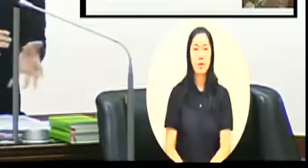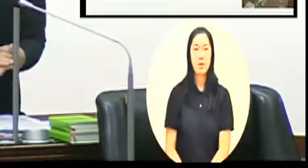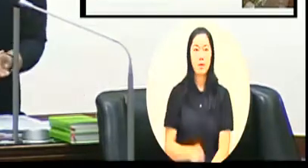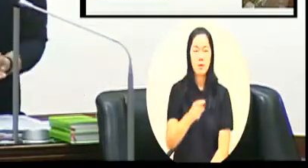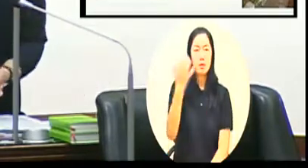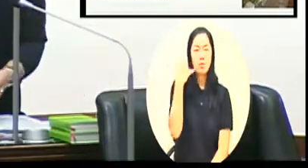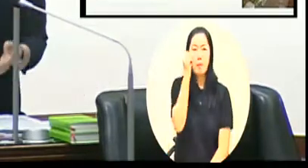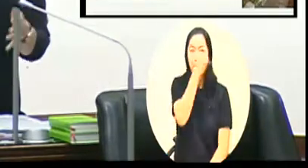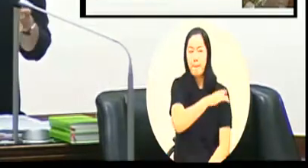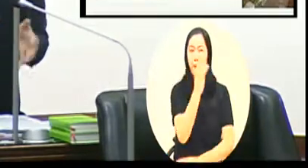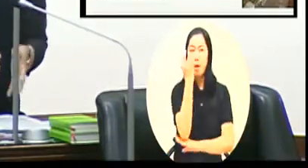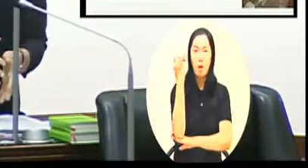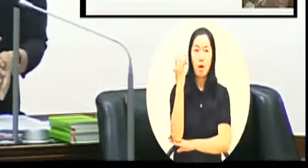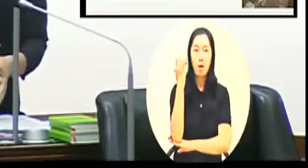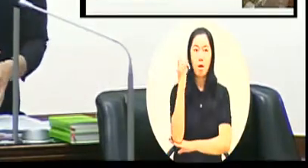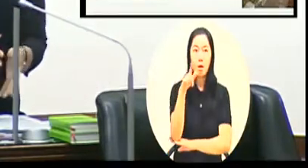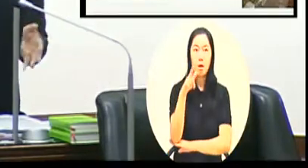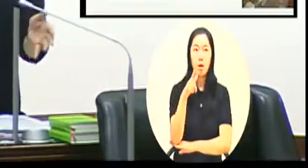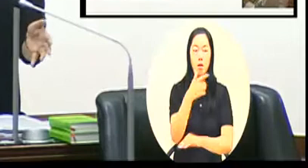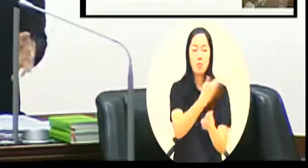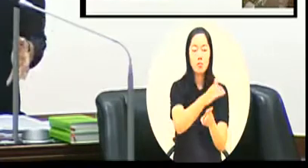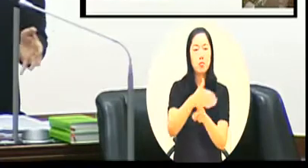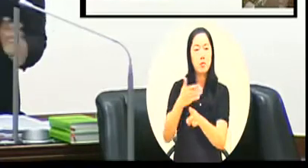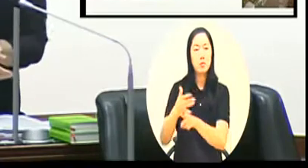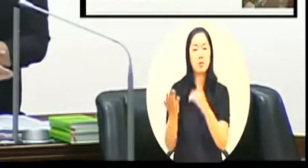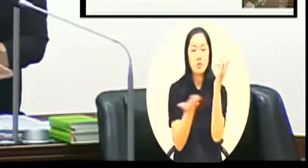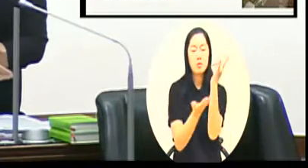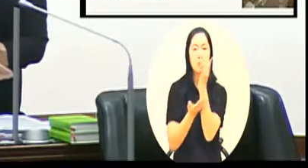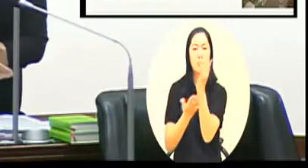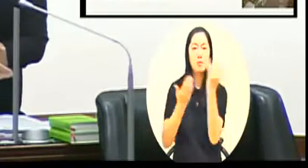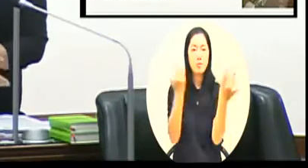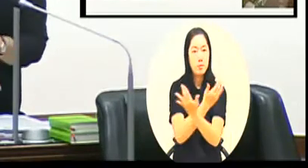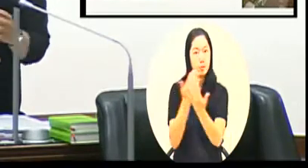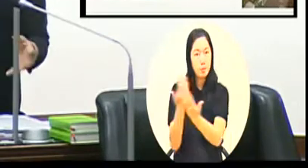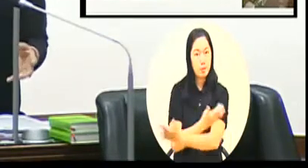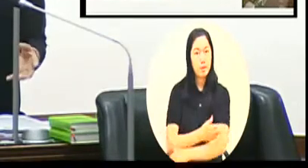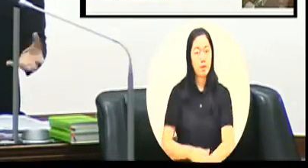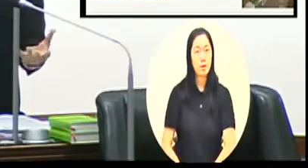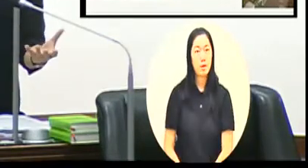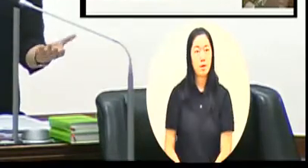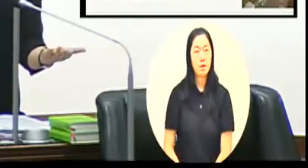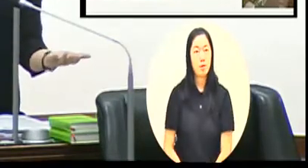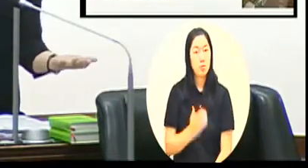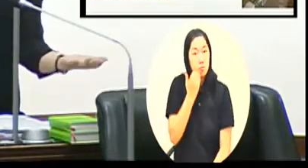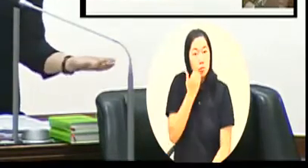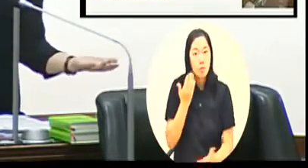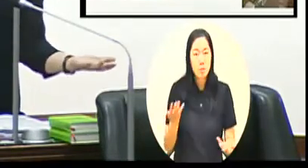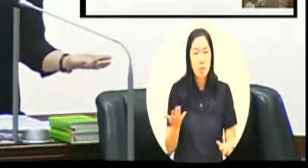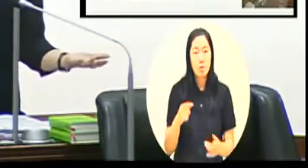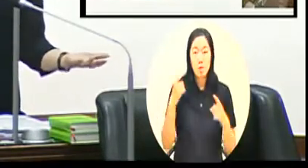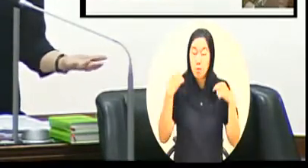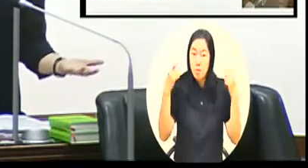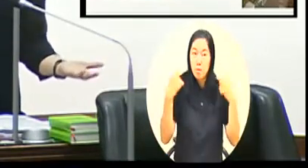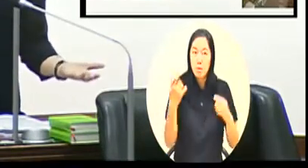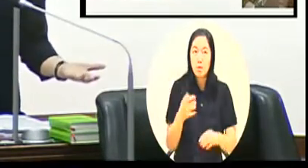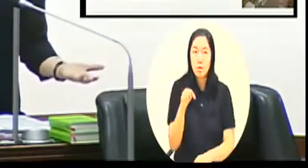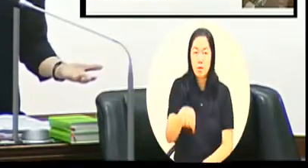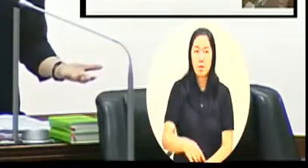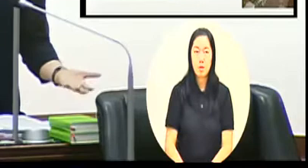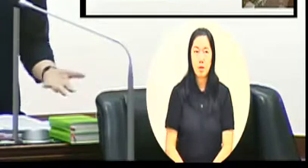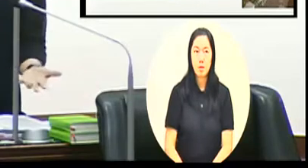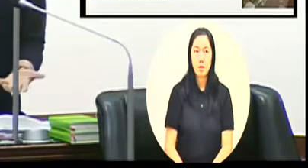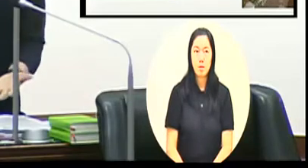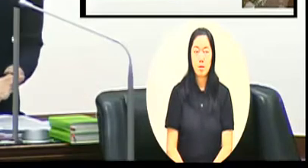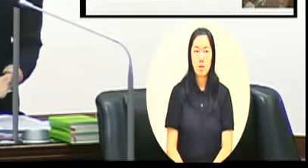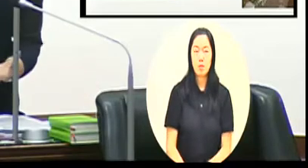不好的树也要分期把它。最好是替换掉，不然的话，我们常常让它的一个那个